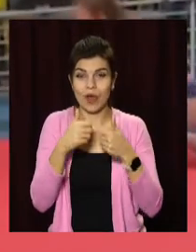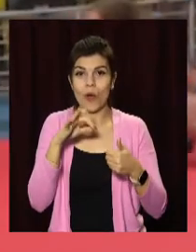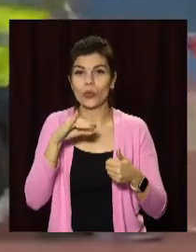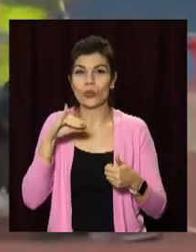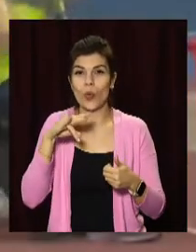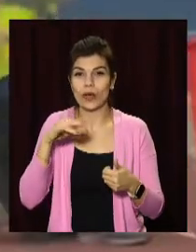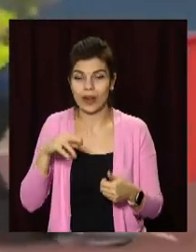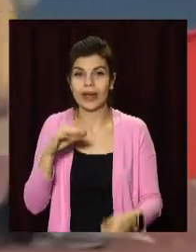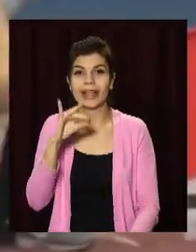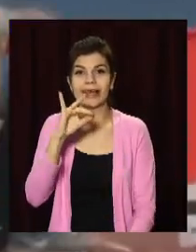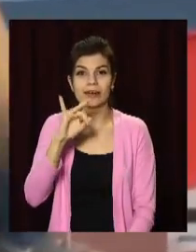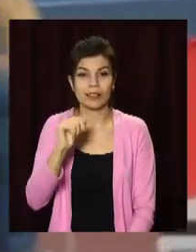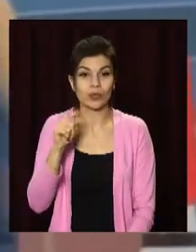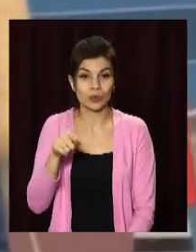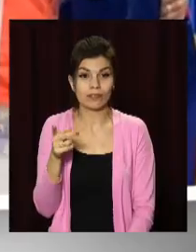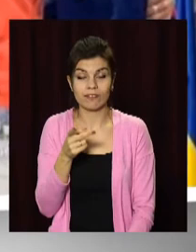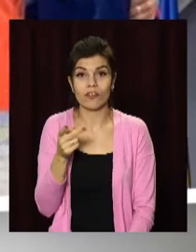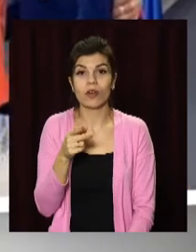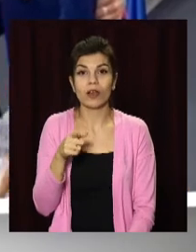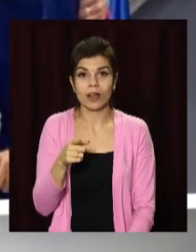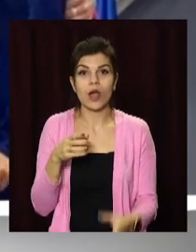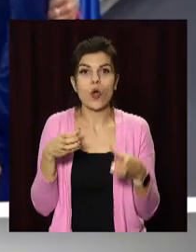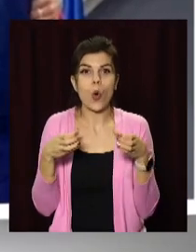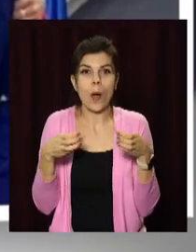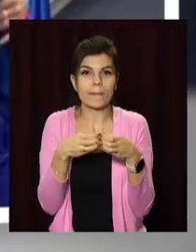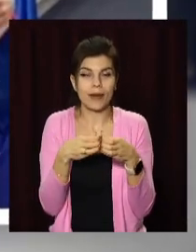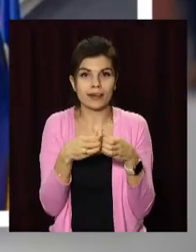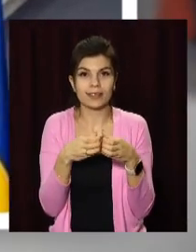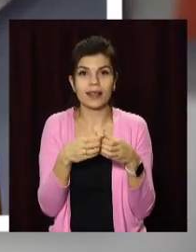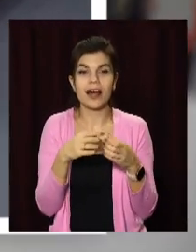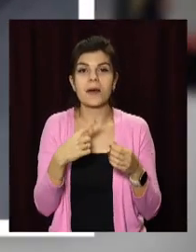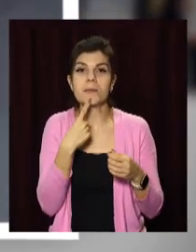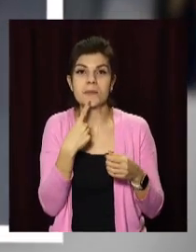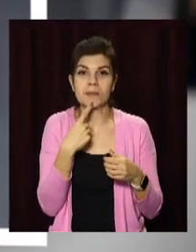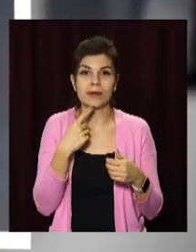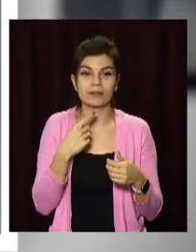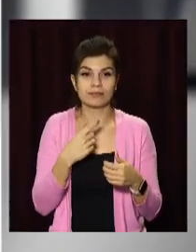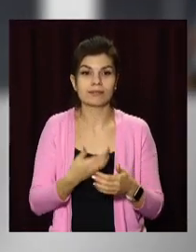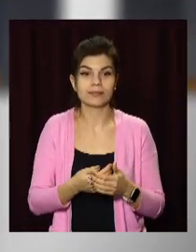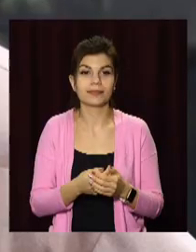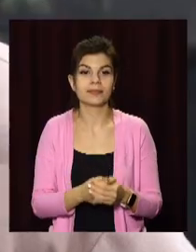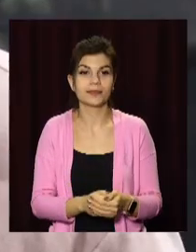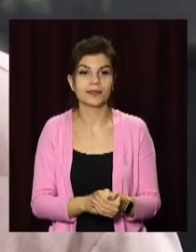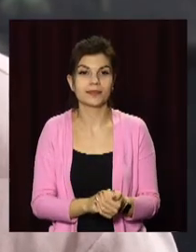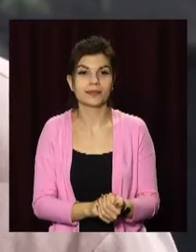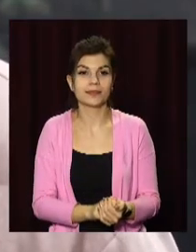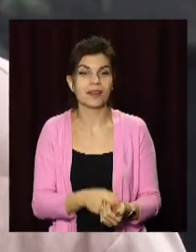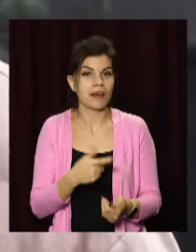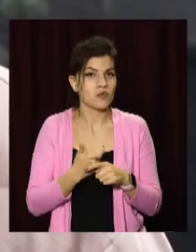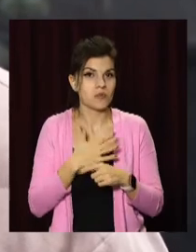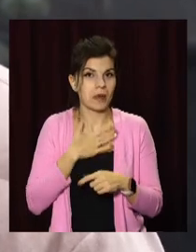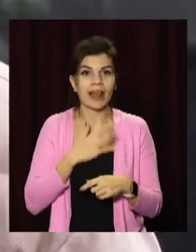Левченко і Ірина Геращенко. Саме вони і склали компанію Ярославі на п'єдесталі пошани. приятно все-таки бороться с